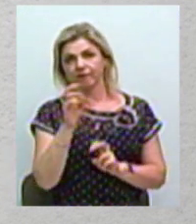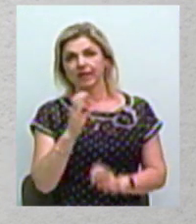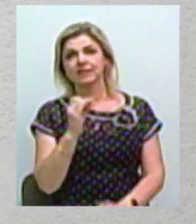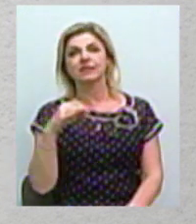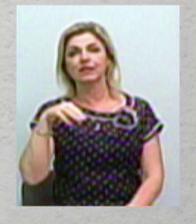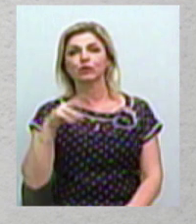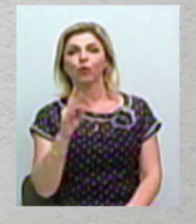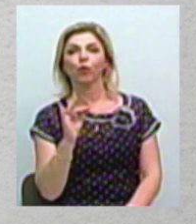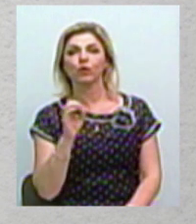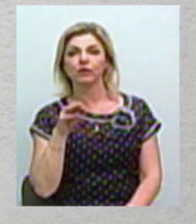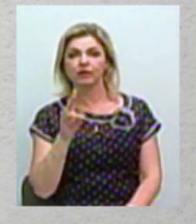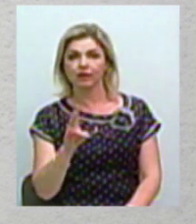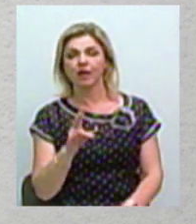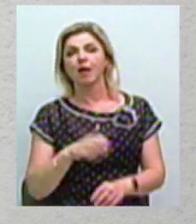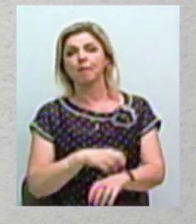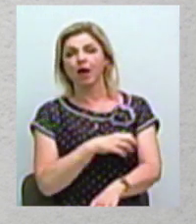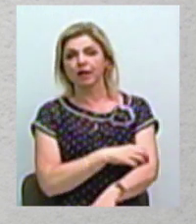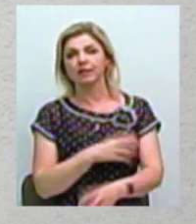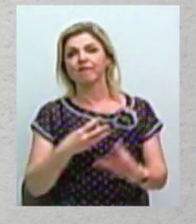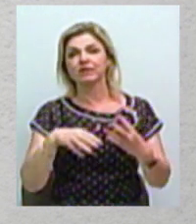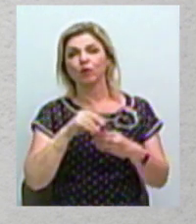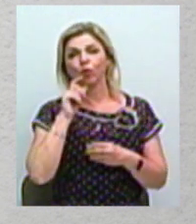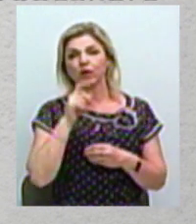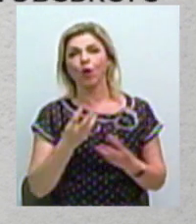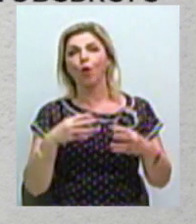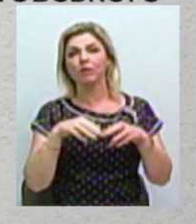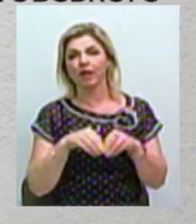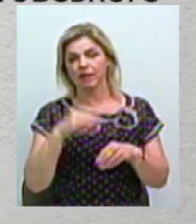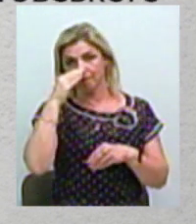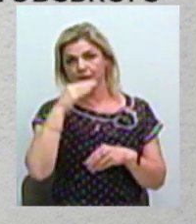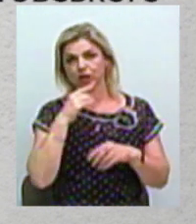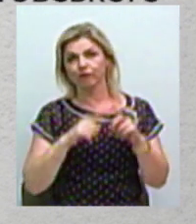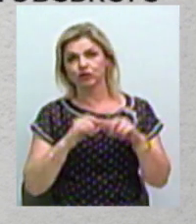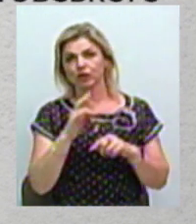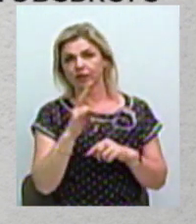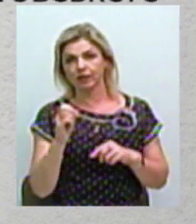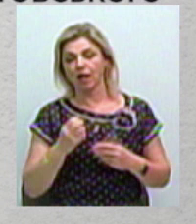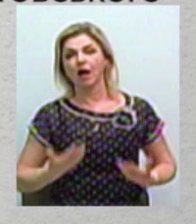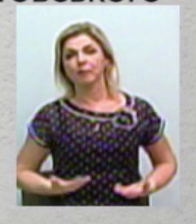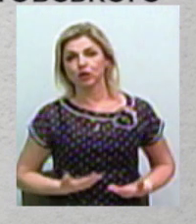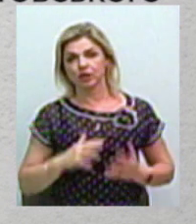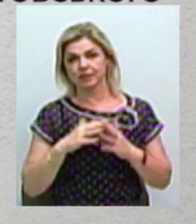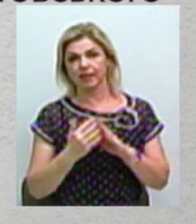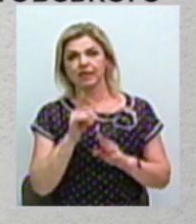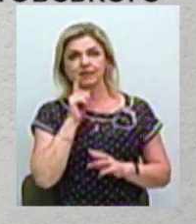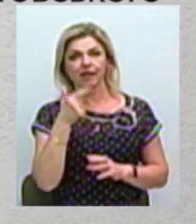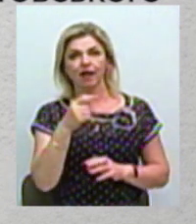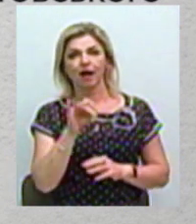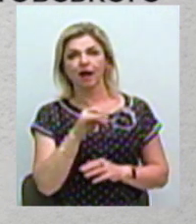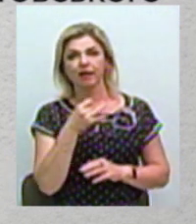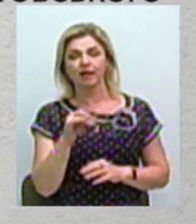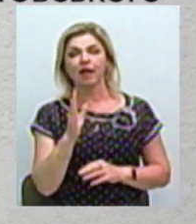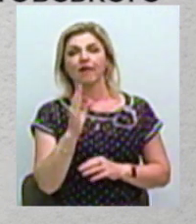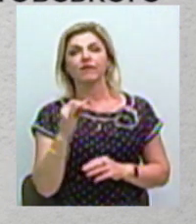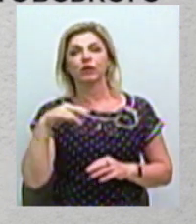«Сідкорн». Член політичної партії «Всеукраїнське об'єднання «Батьківщина». Проживає в селі Зелений Гай Вітовського району